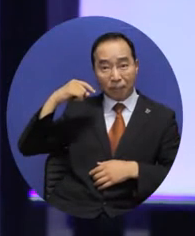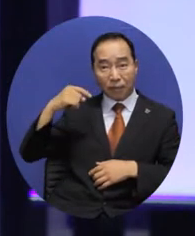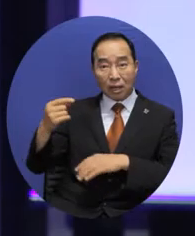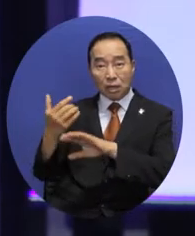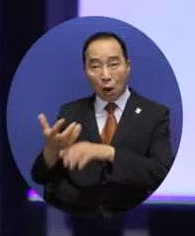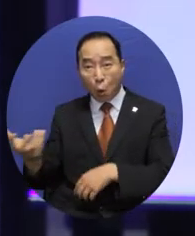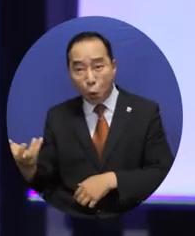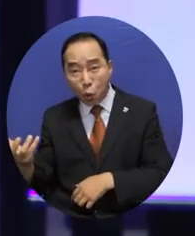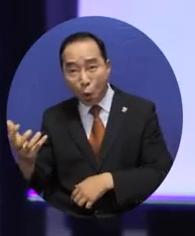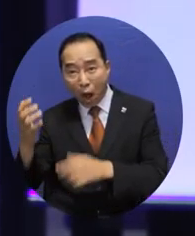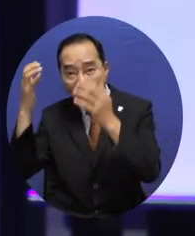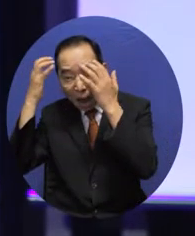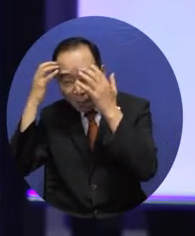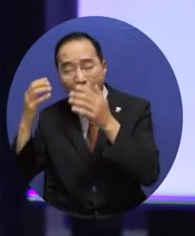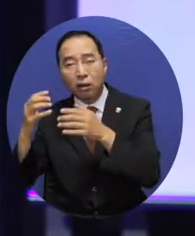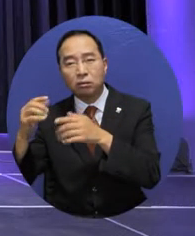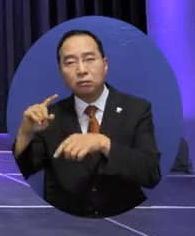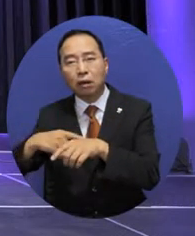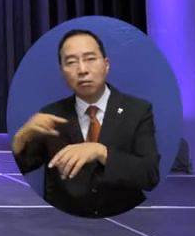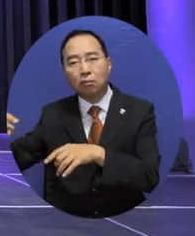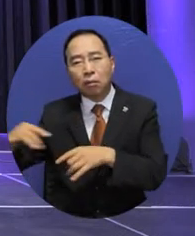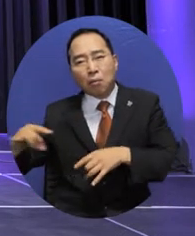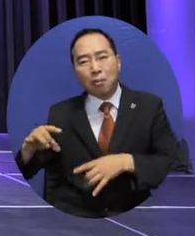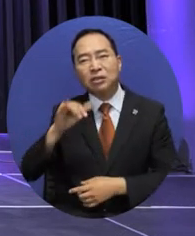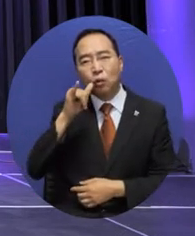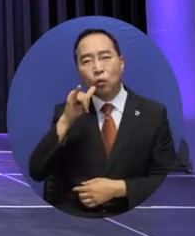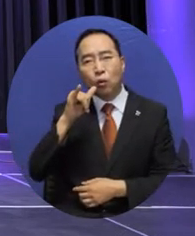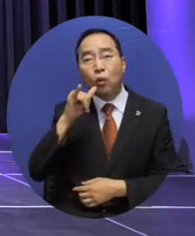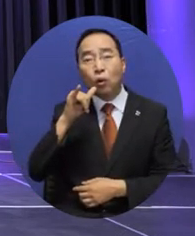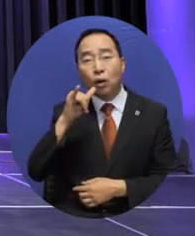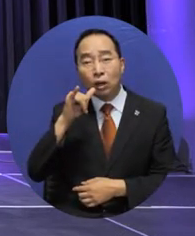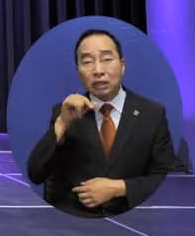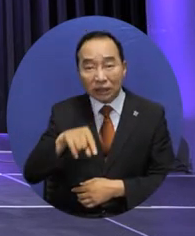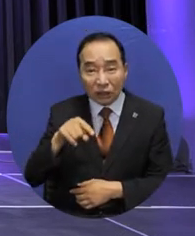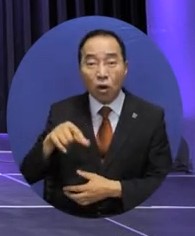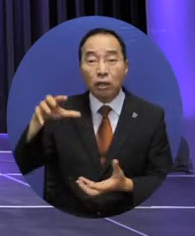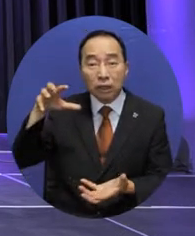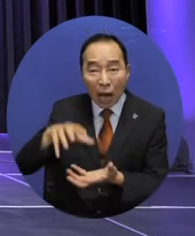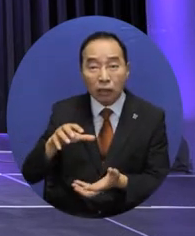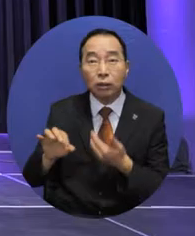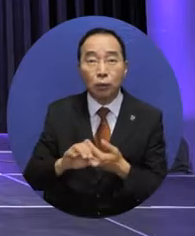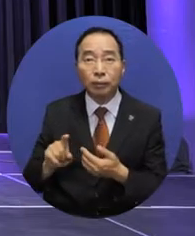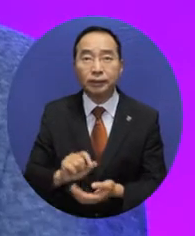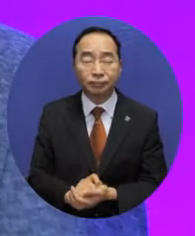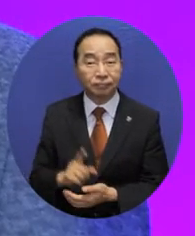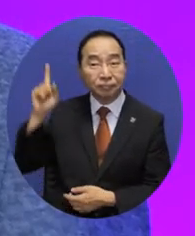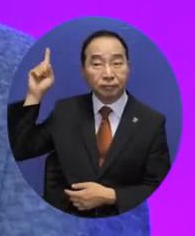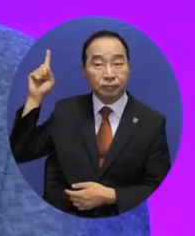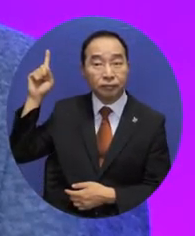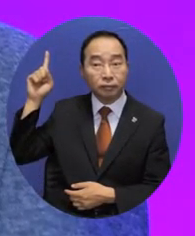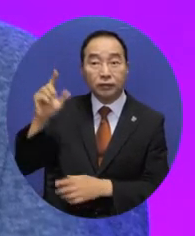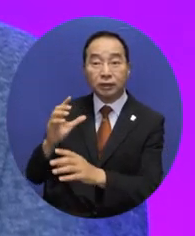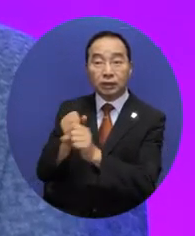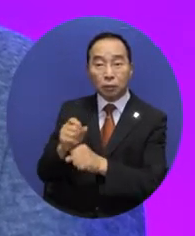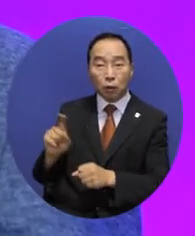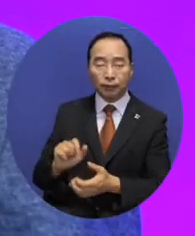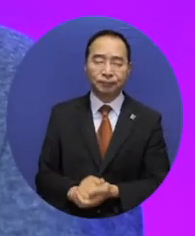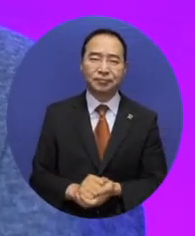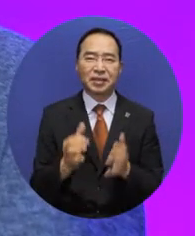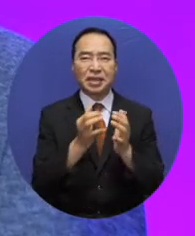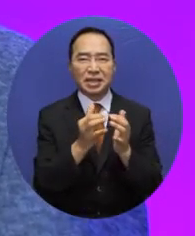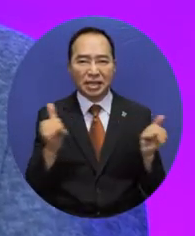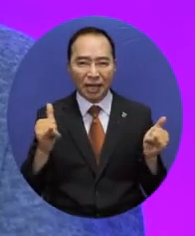고통에 대해서 공감했기 때문입니다. 이런 것을 모두 모아서 피터 싱어라는 윤리학자는 인류가